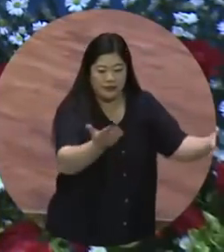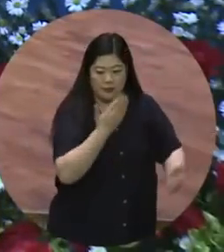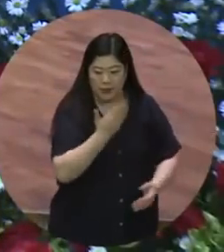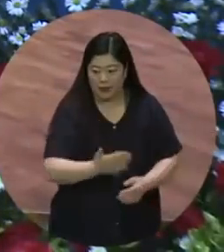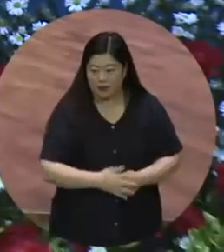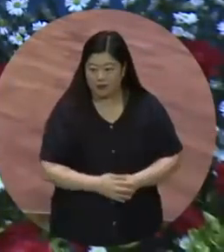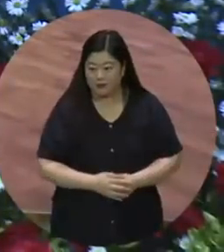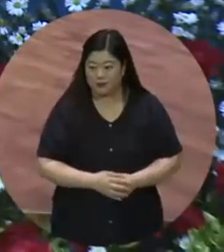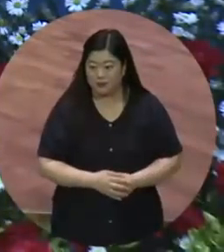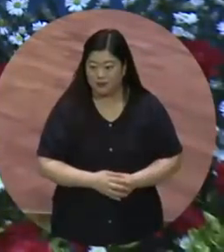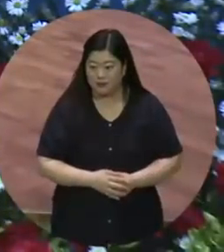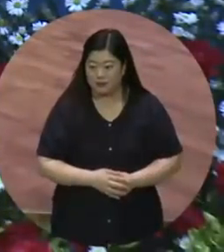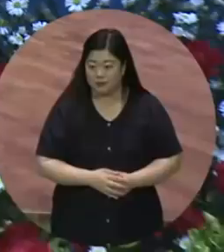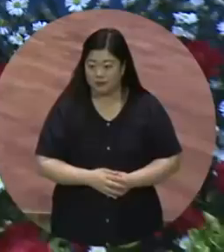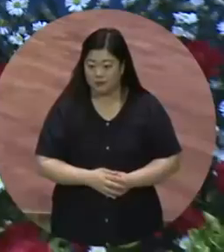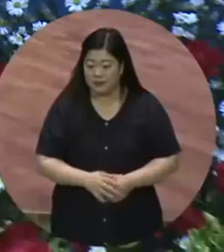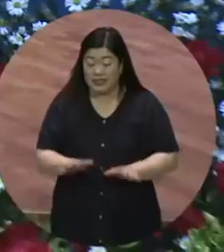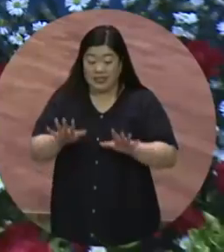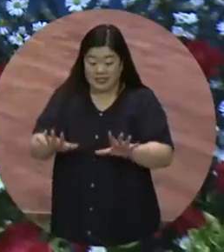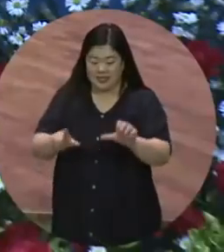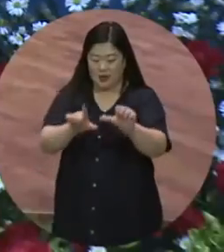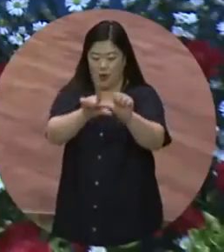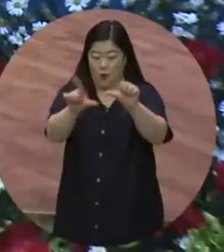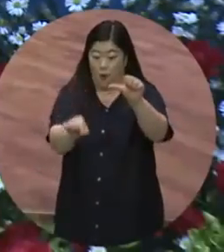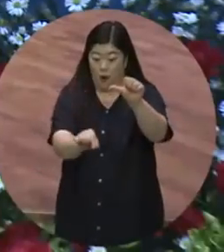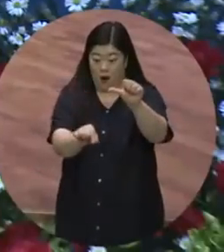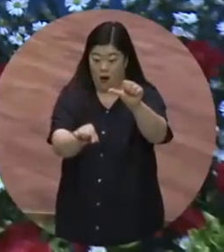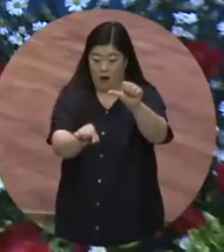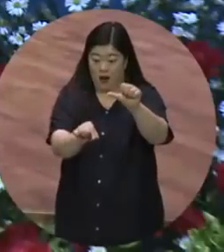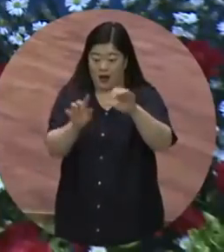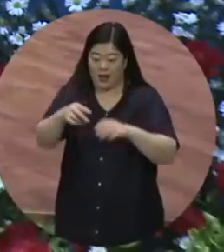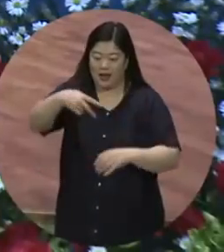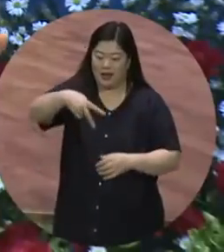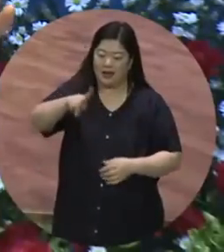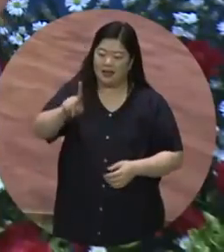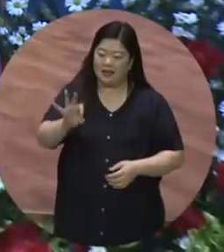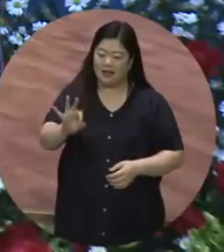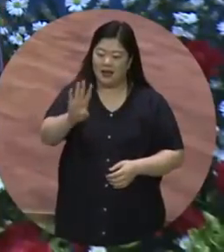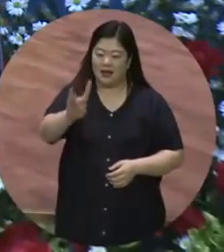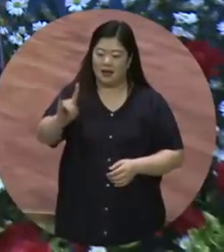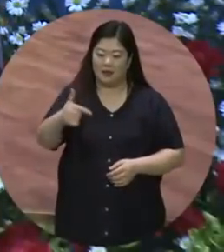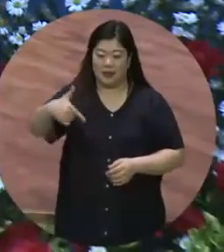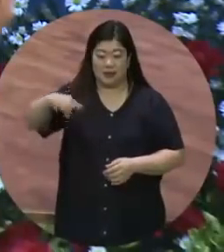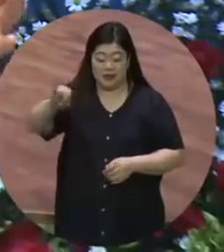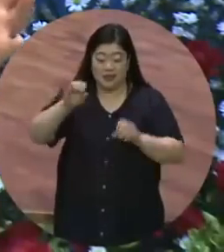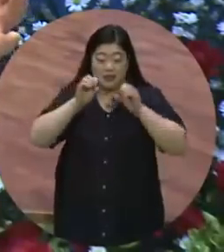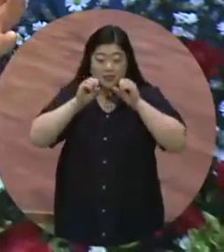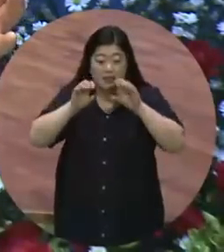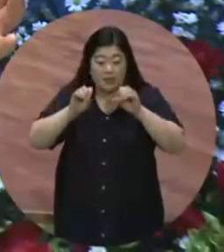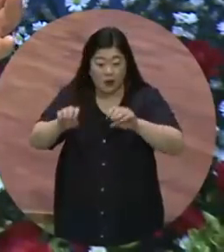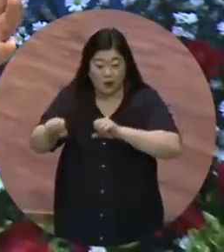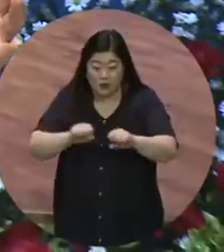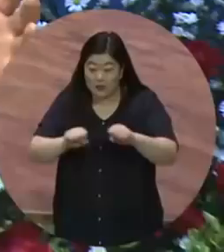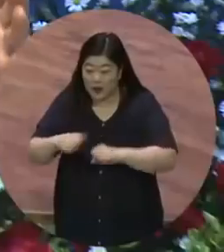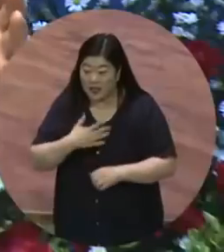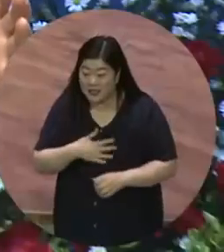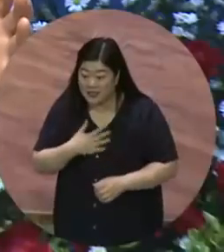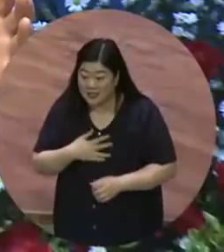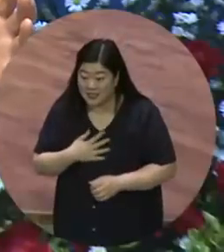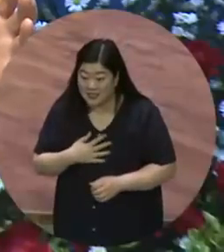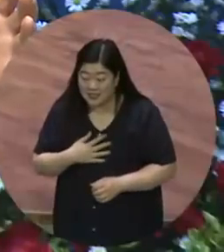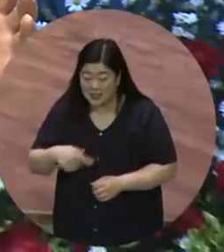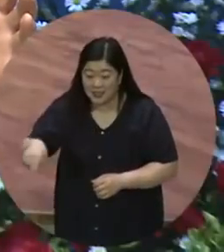교회가 5월 한 달 동안 집중적으로 전도하는데 여러분 이번 장로님들 다 참여하세요. 부부들. 아멘.